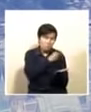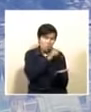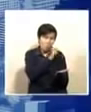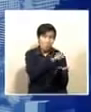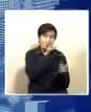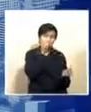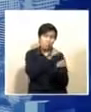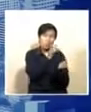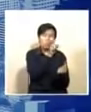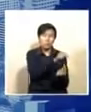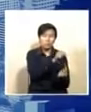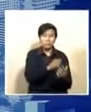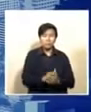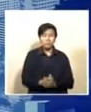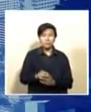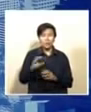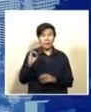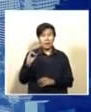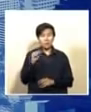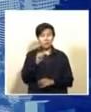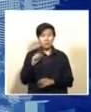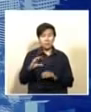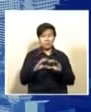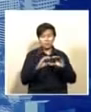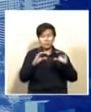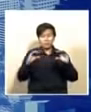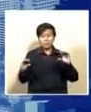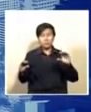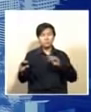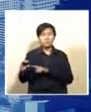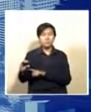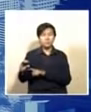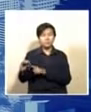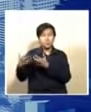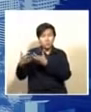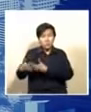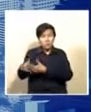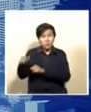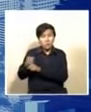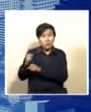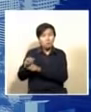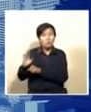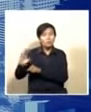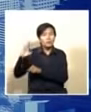กิจตามปกติเราควบคุมไม่ได้จึงเกิดปัญหาว่า